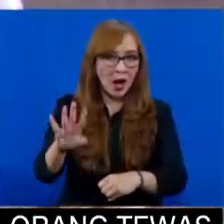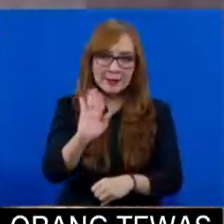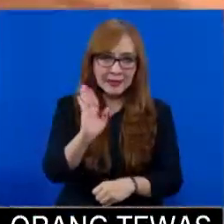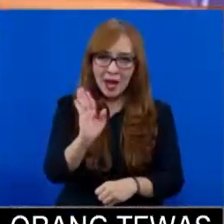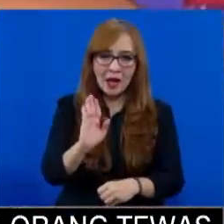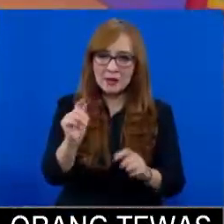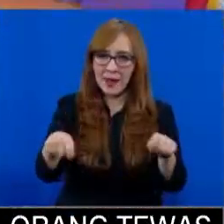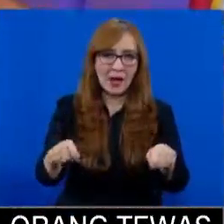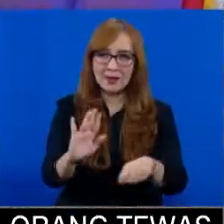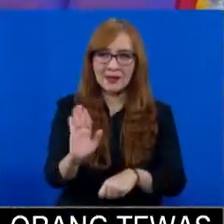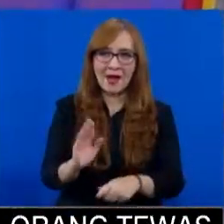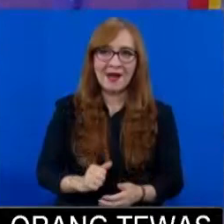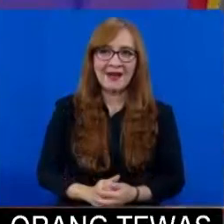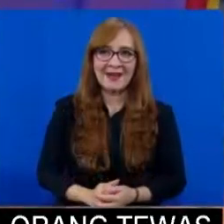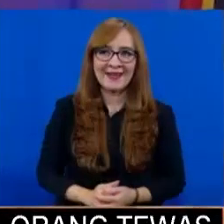boleh kan? Boleh,